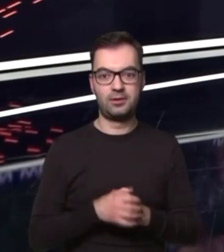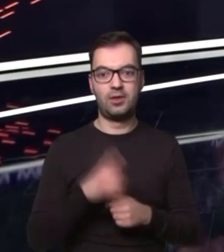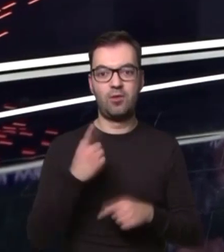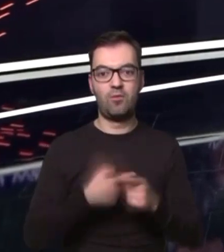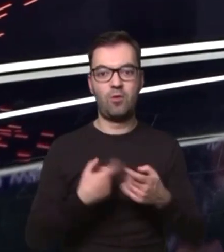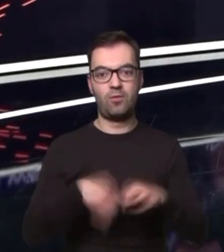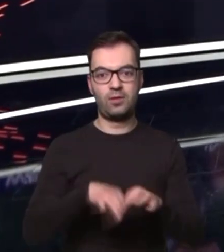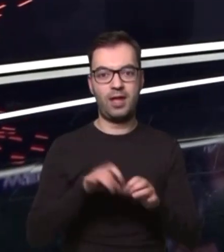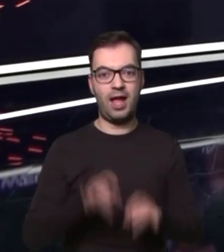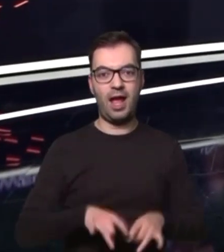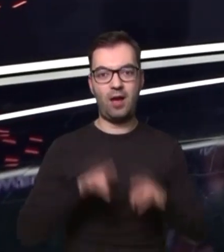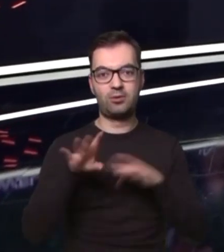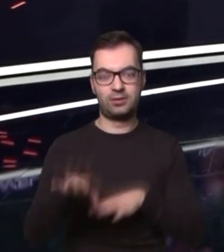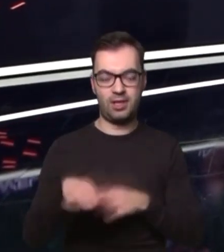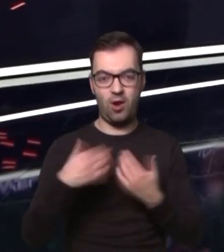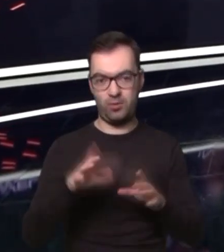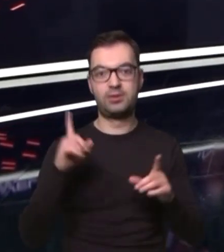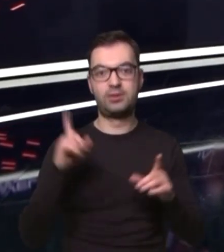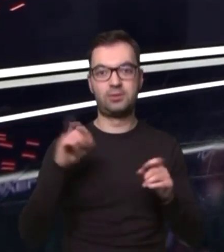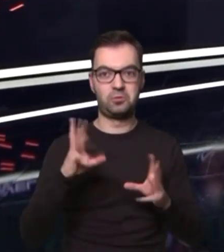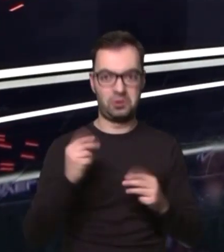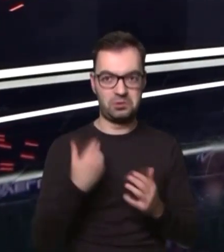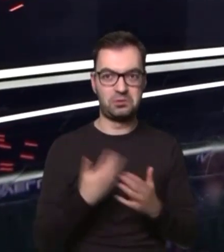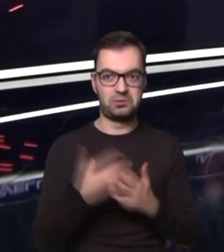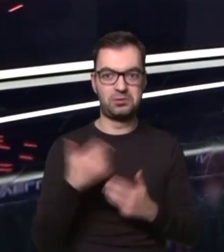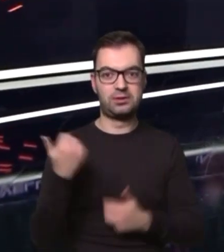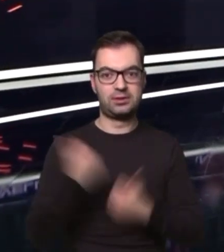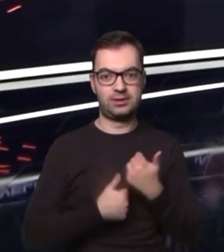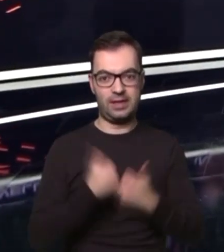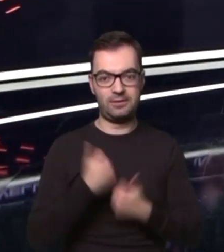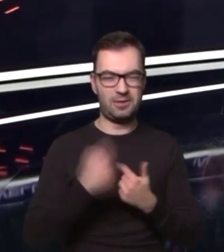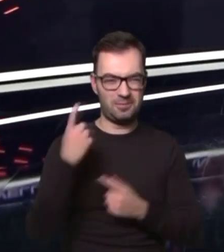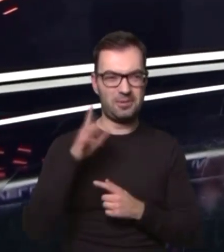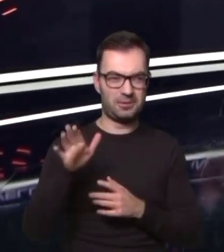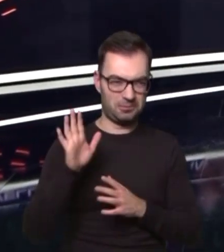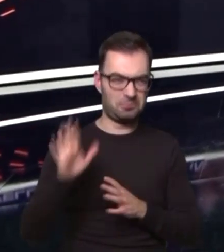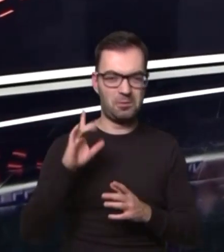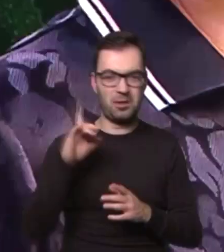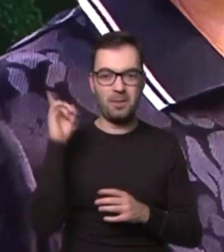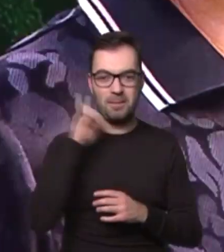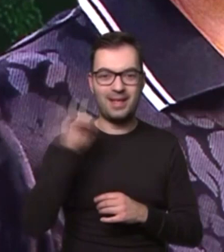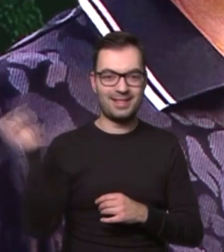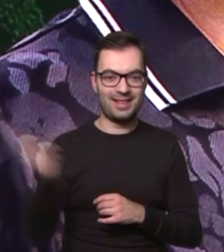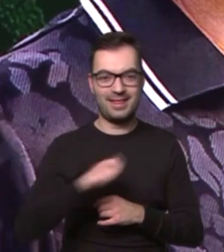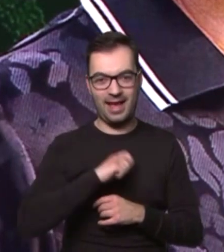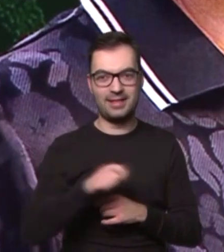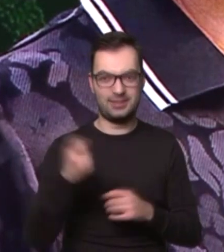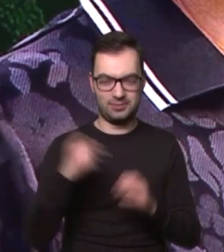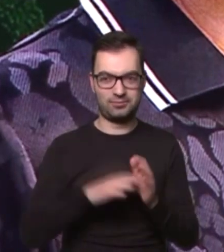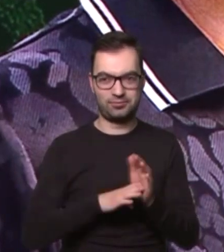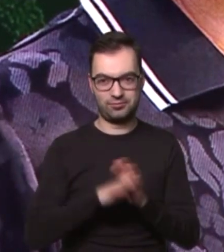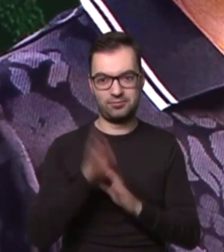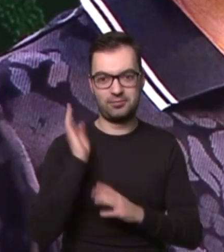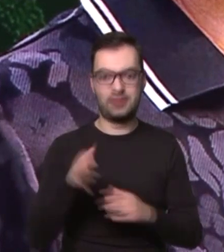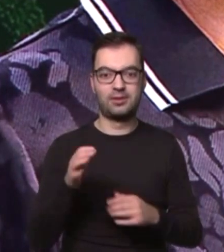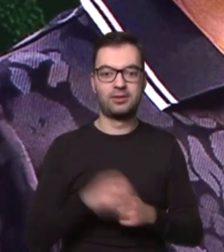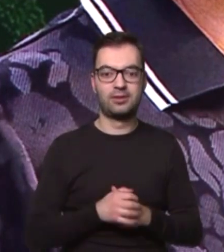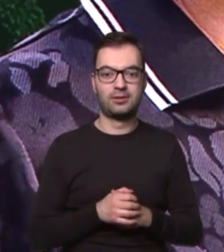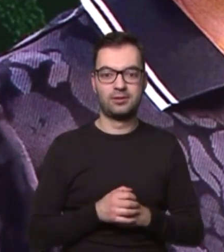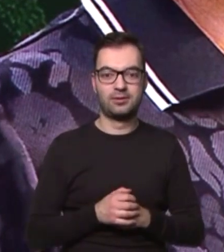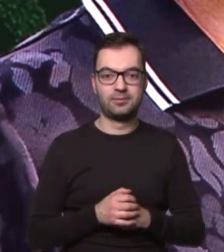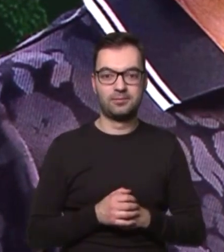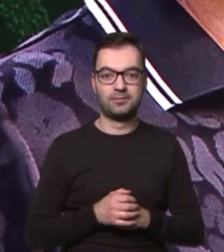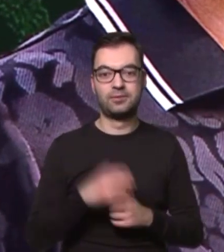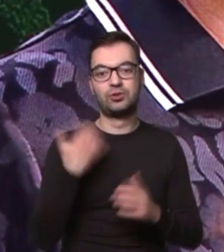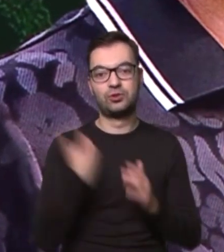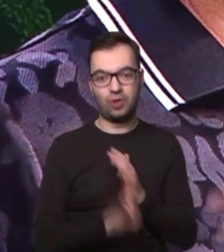półfinału Australian Open, więc jest to zawodnik, który myślę, że jeszcze trochę w tym męskim tenisie namiesza i jeszcze będzie o nim głośno.